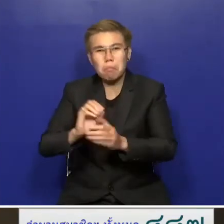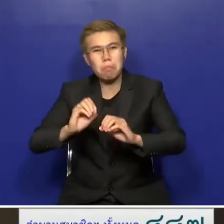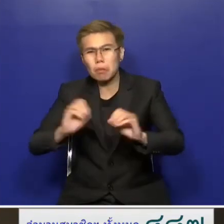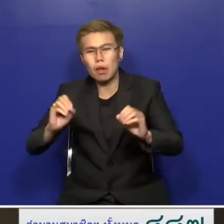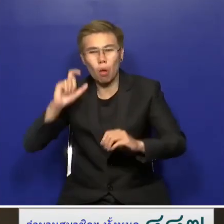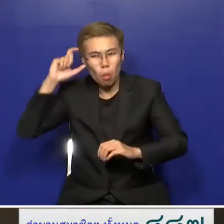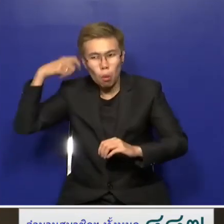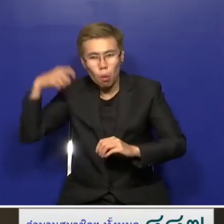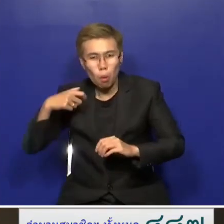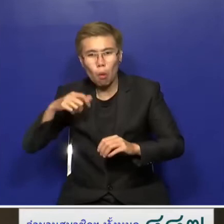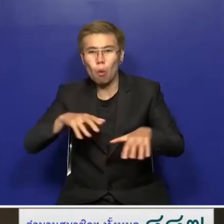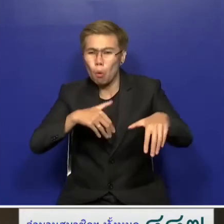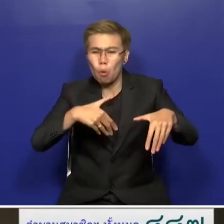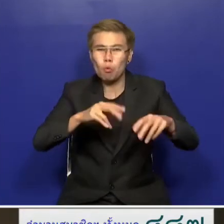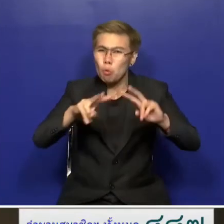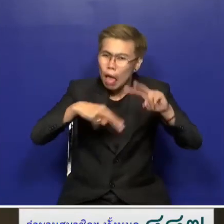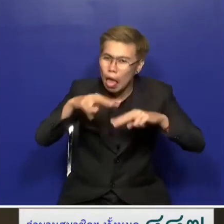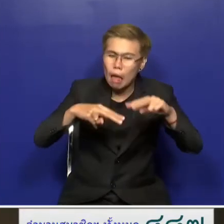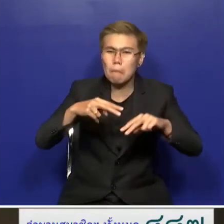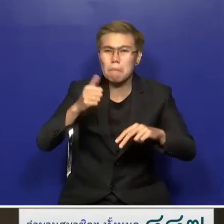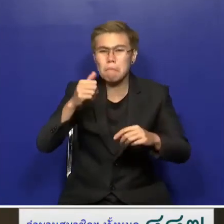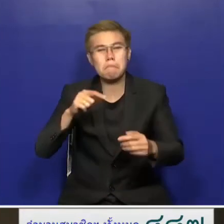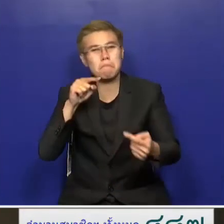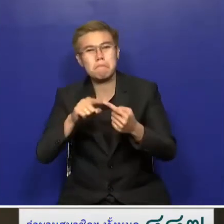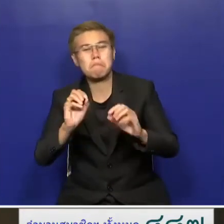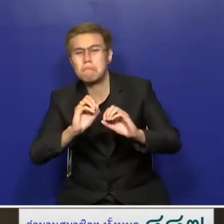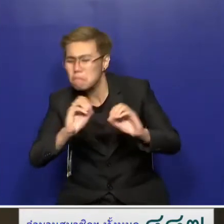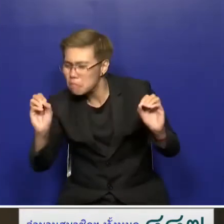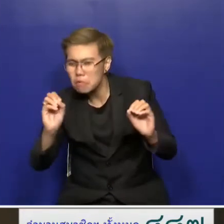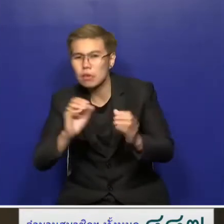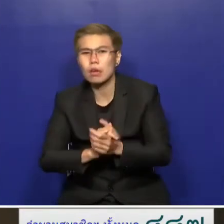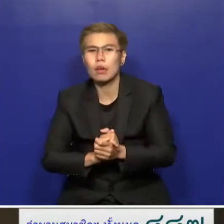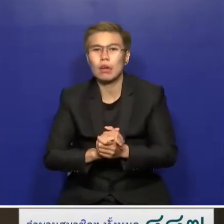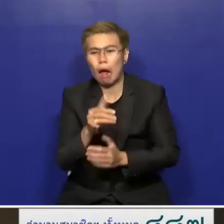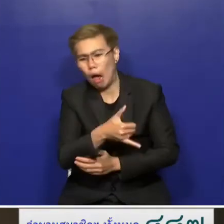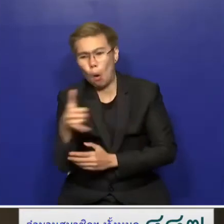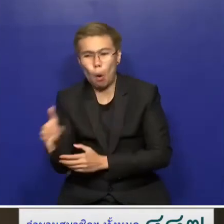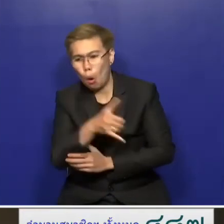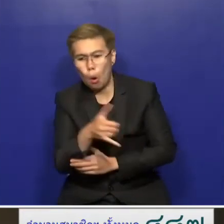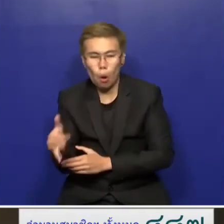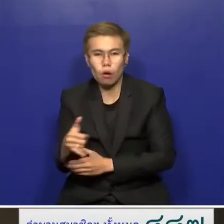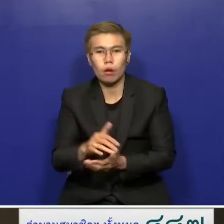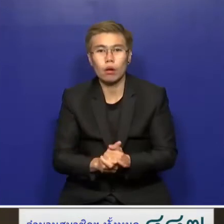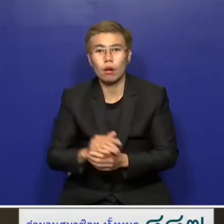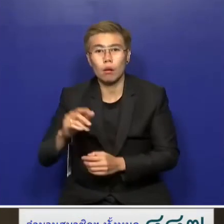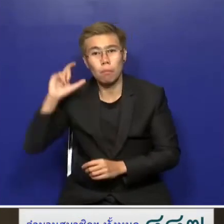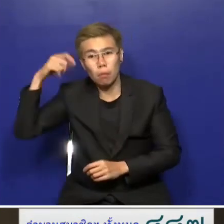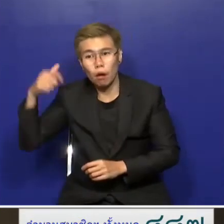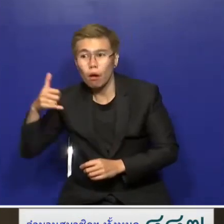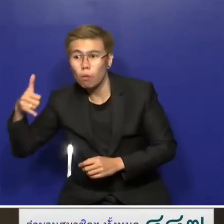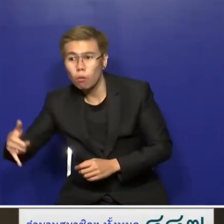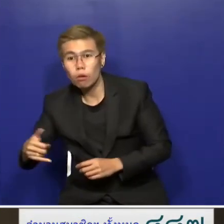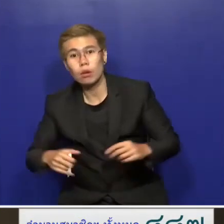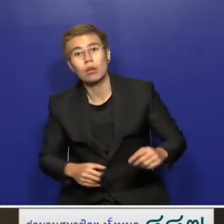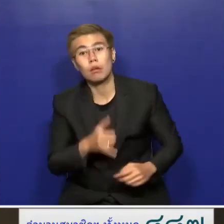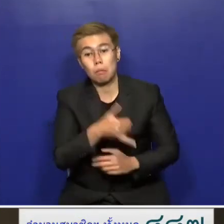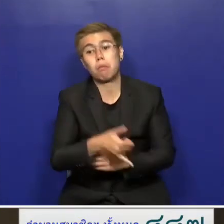แลผกะสหมายได้ เพรฉะนั้นเนี่ยเขาจะไปจะออกายประเทศ เขาเนี่ยสามารถเดิ